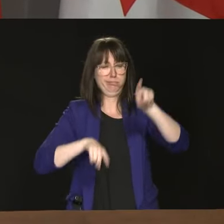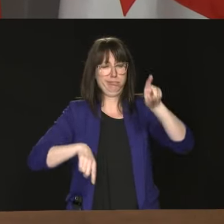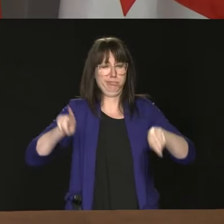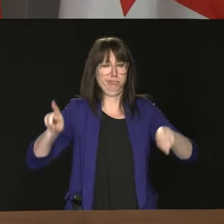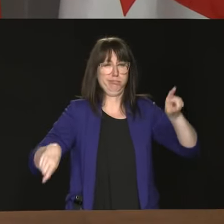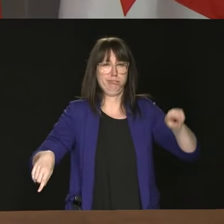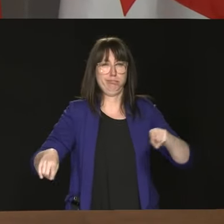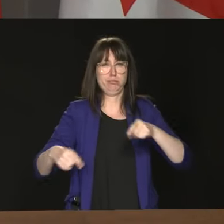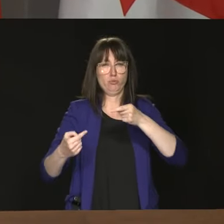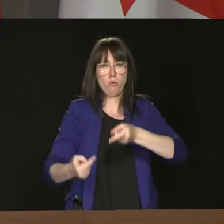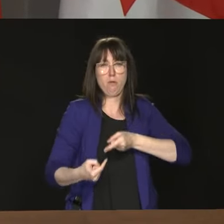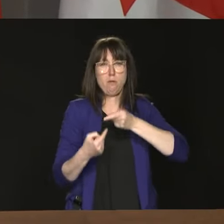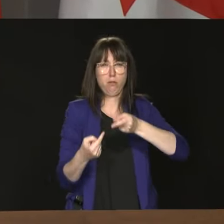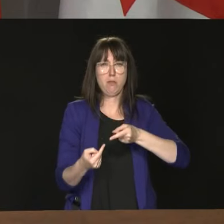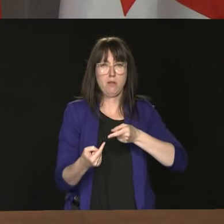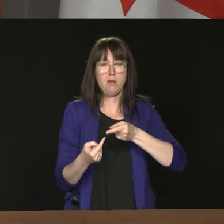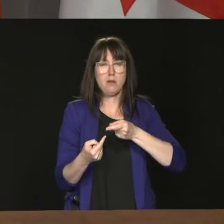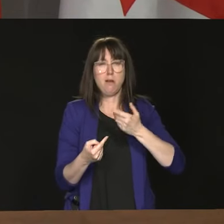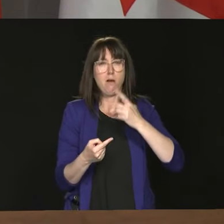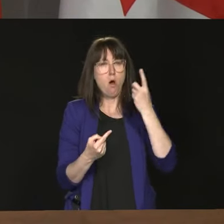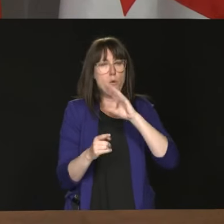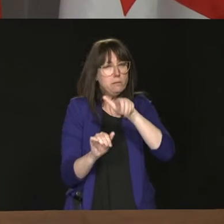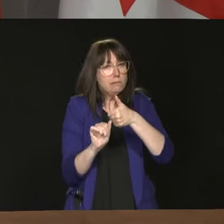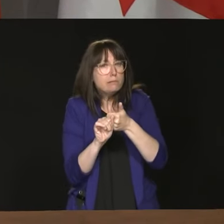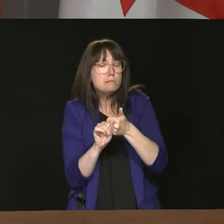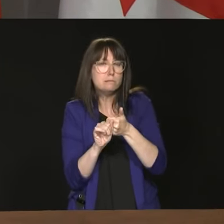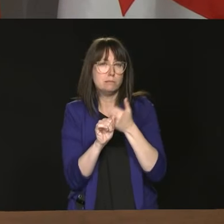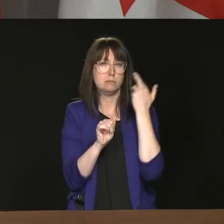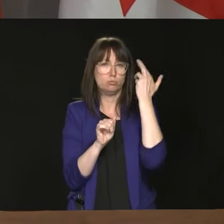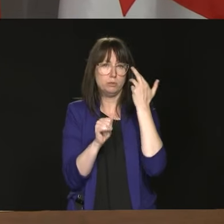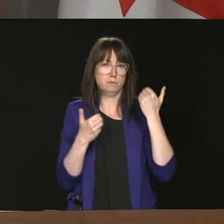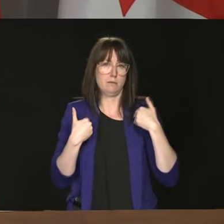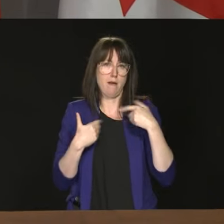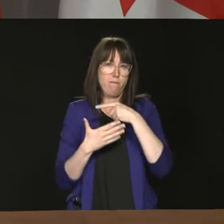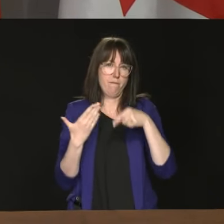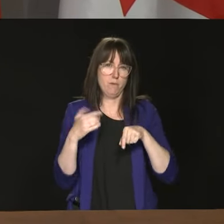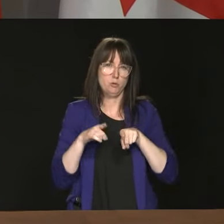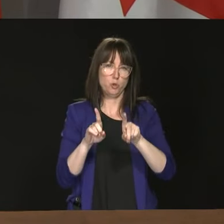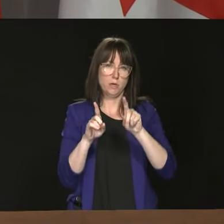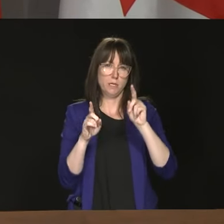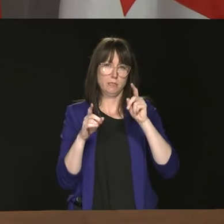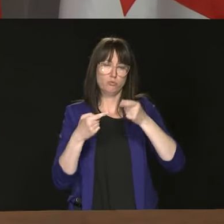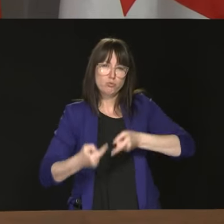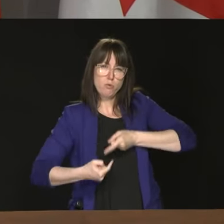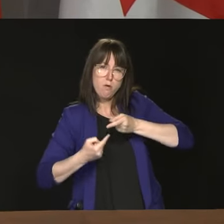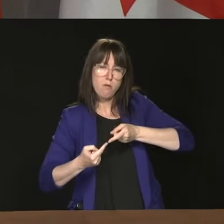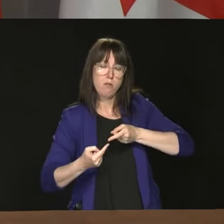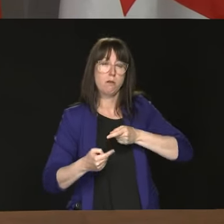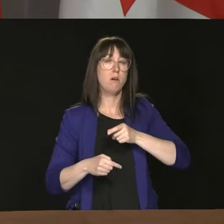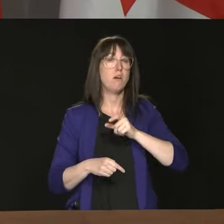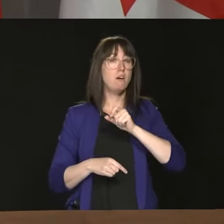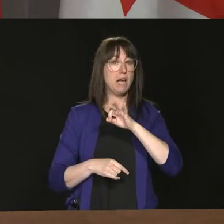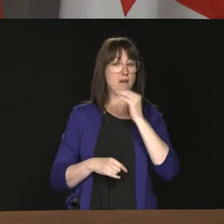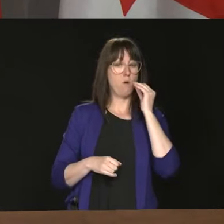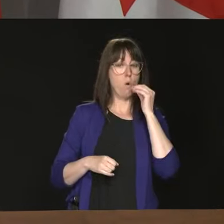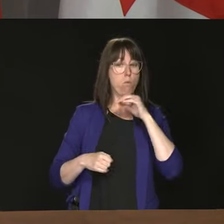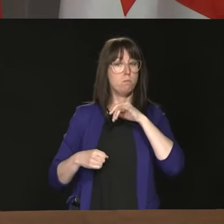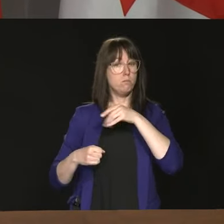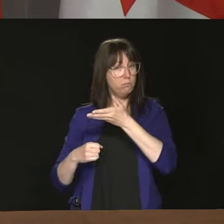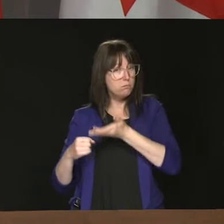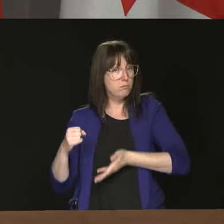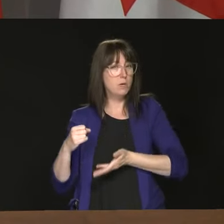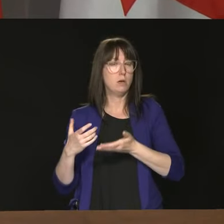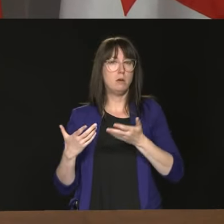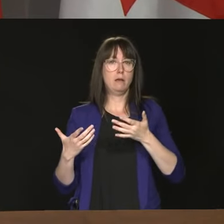story. l'histoire. Si vous éprouvez de la difficulté à la If maison, you're struggling at home êtes aux prises avec de l'anxiété, with de la anxiety, peur, fear, de